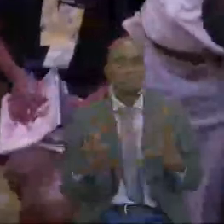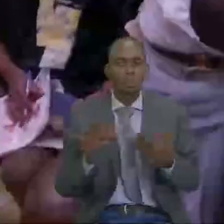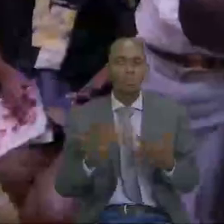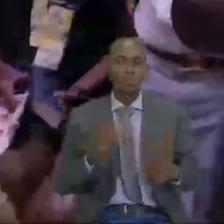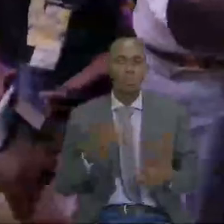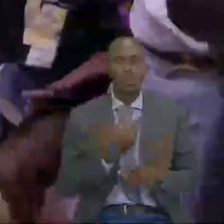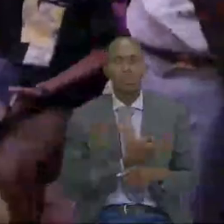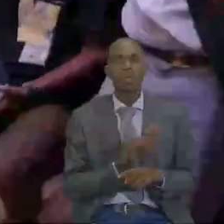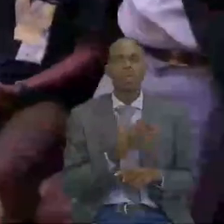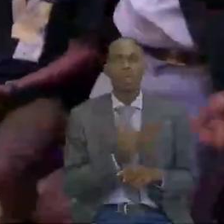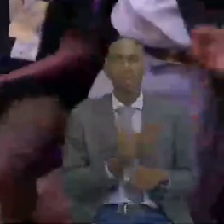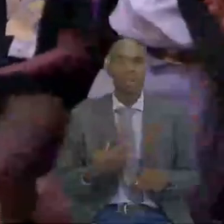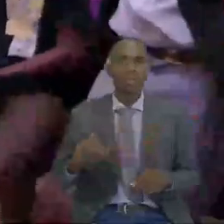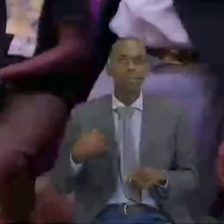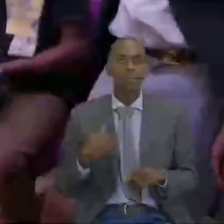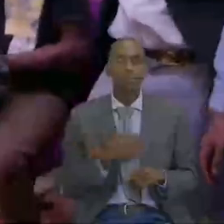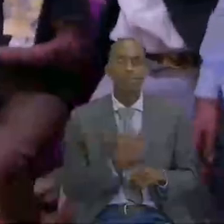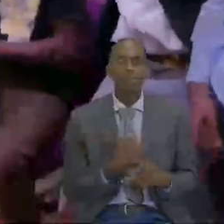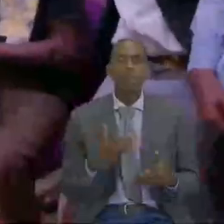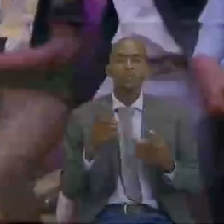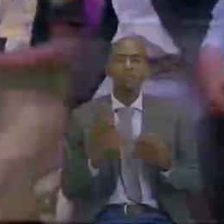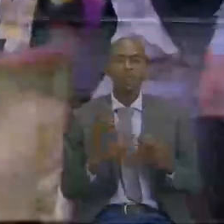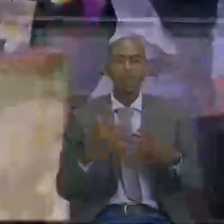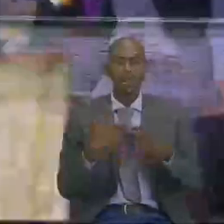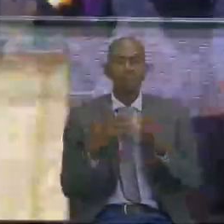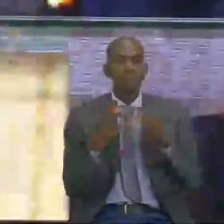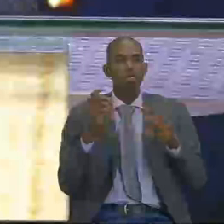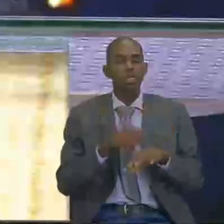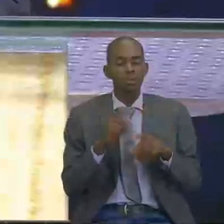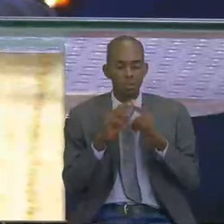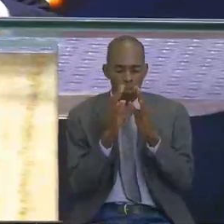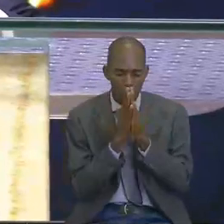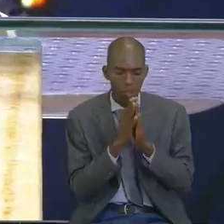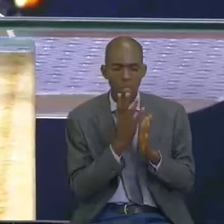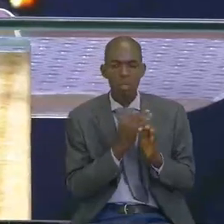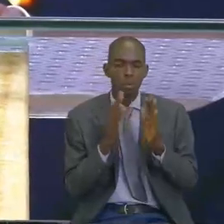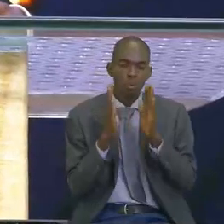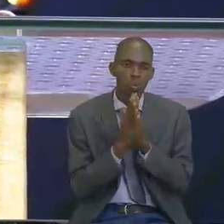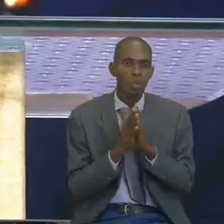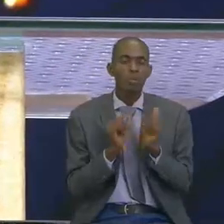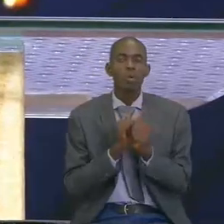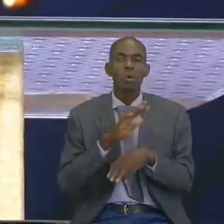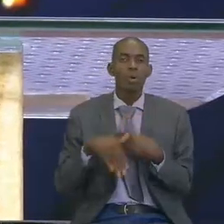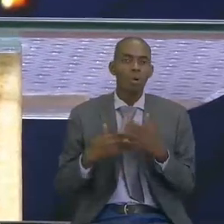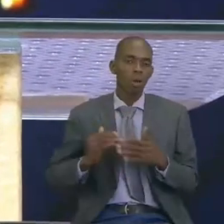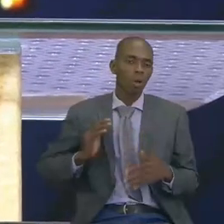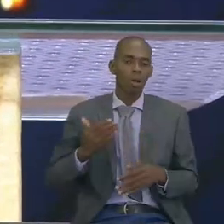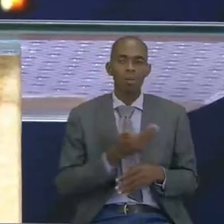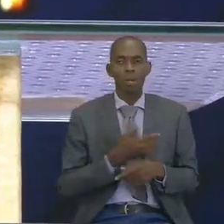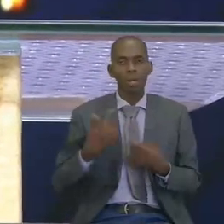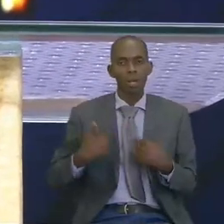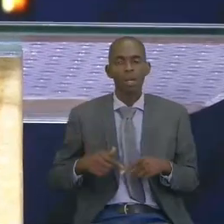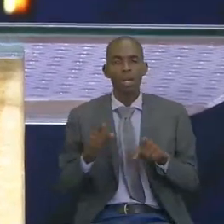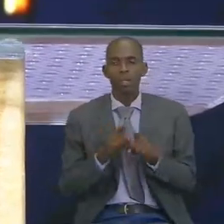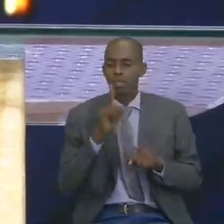de choses. Nous serons en mesure maintenant de prier et prier de tout notre cœur. Prier en tant que de